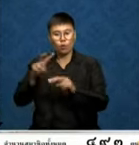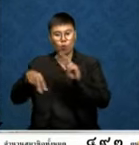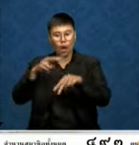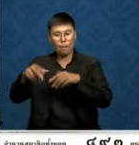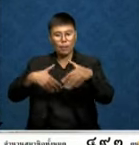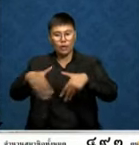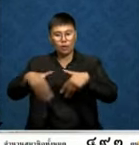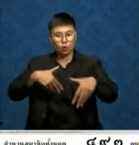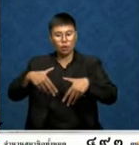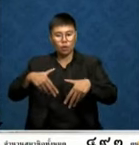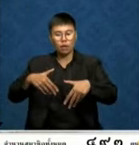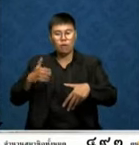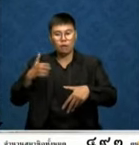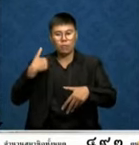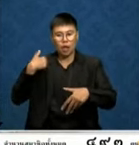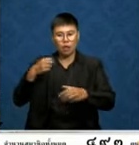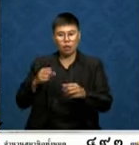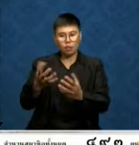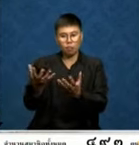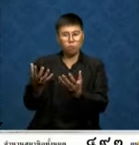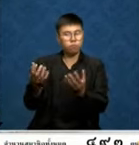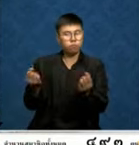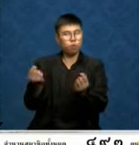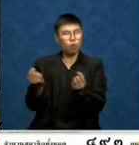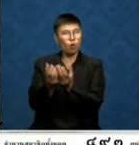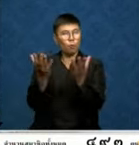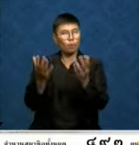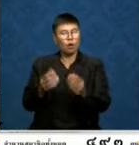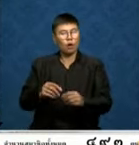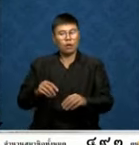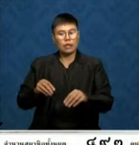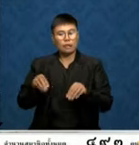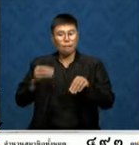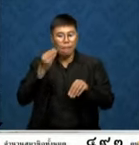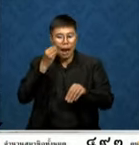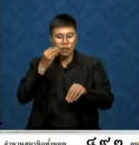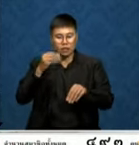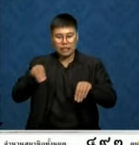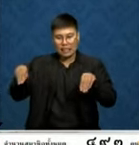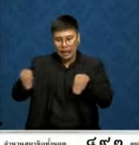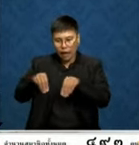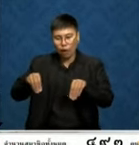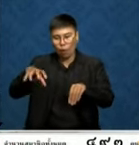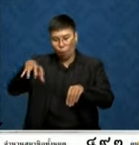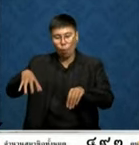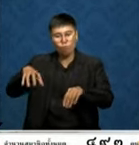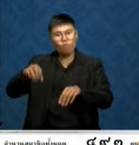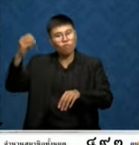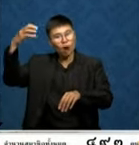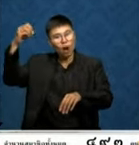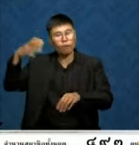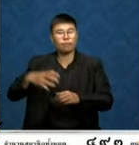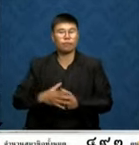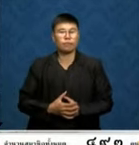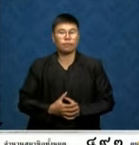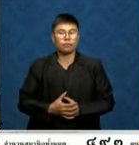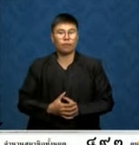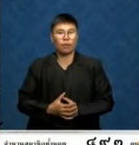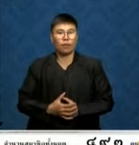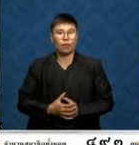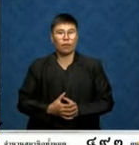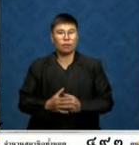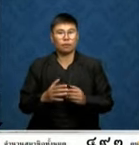ประชาชนผู้ได้รับผลกระทบแล้วก็พัฒนาคุณภาพชีวิตรอบโรงไฟฟ้านะครับท่านประธานที่เคารพครับปั